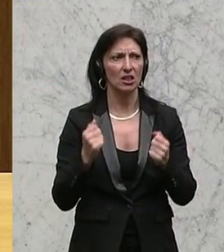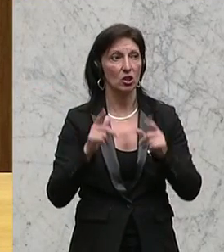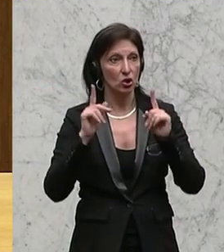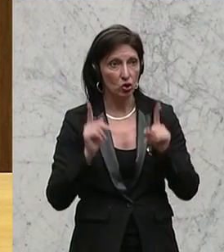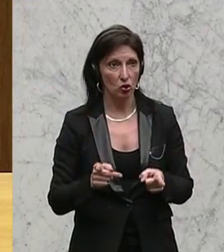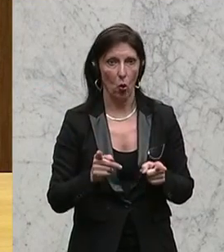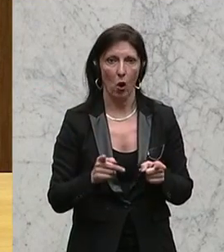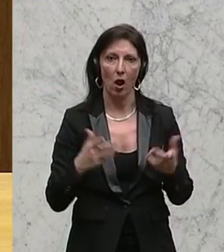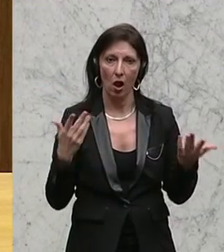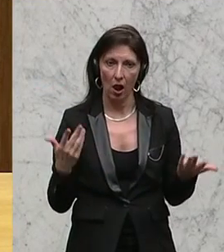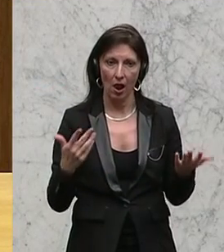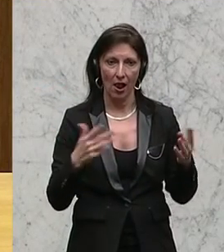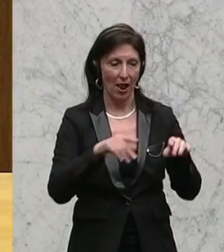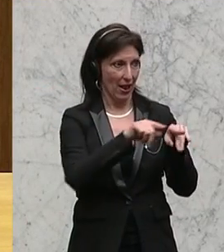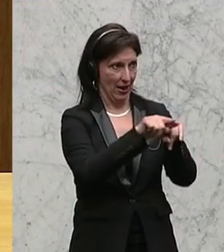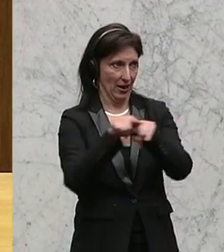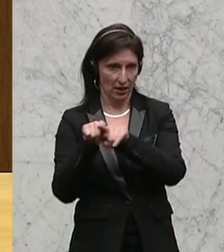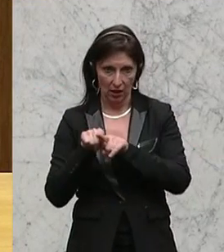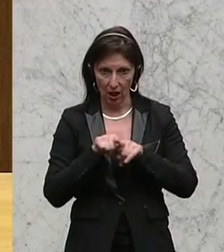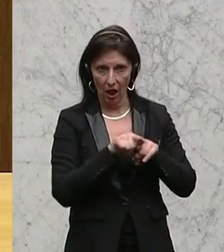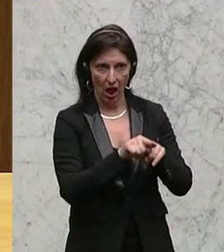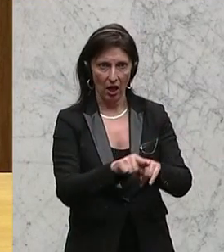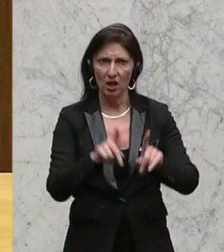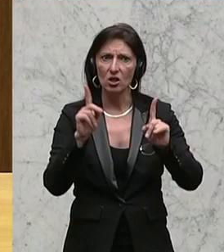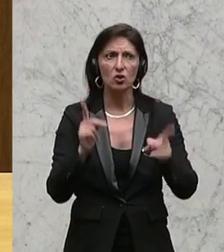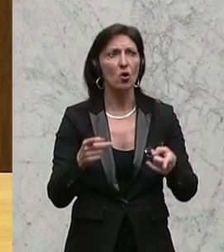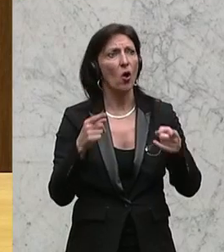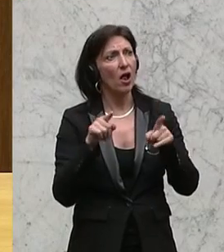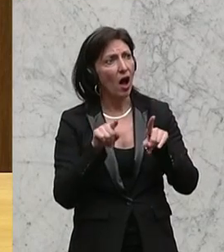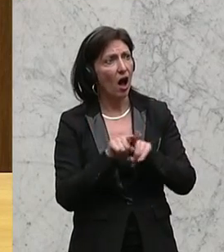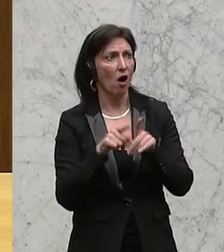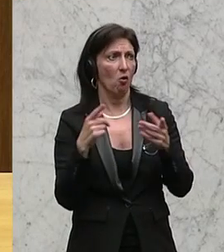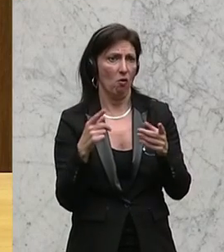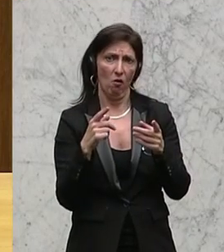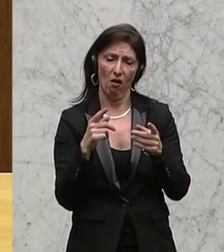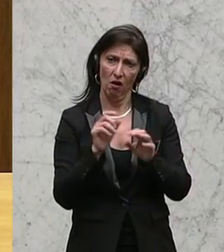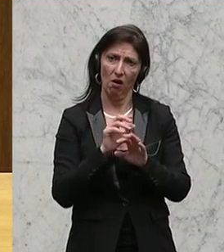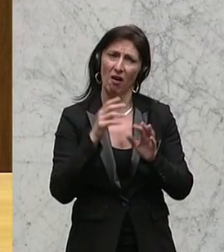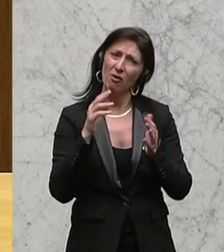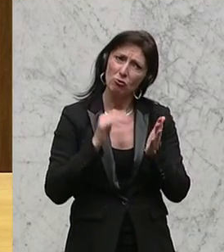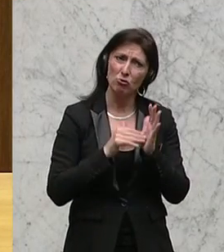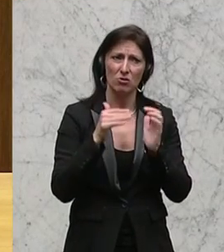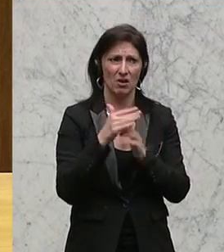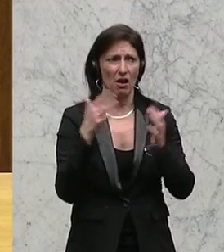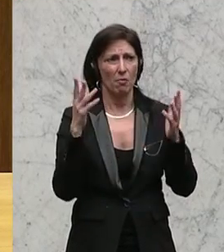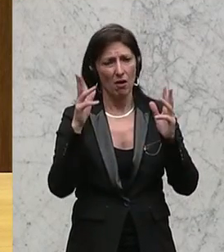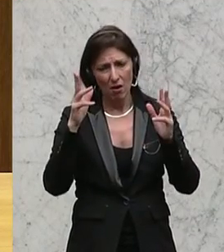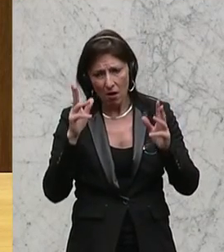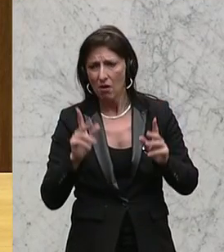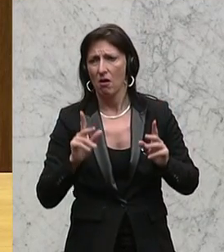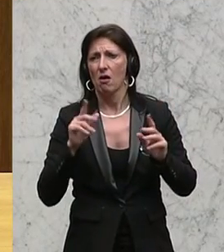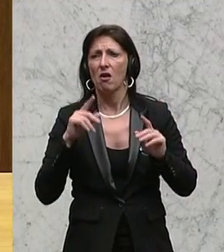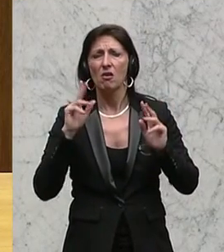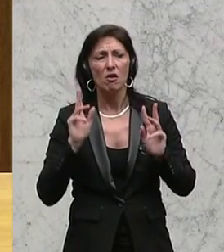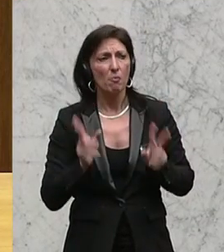ist, dass eine Motivation vorherrscht zu arbeiten. Und ich glaube, aus dieser Motivation heraus können wir